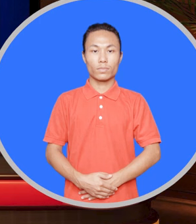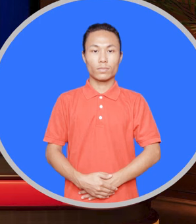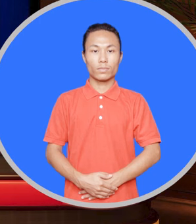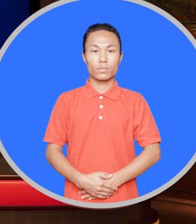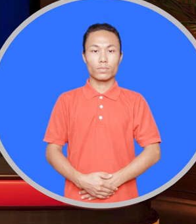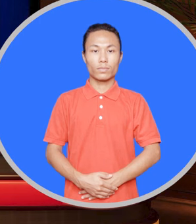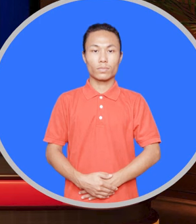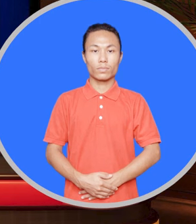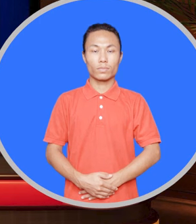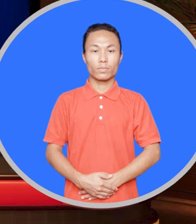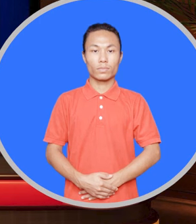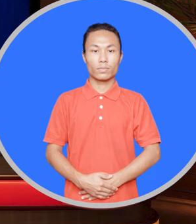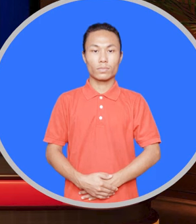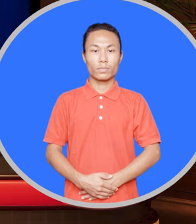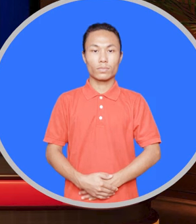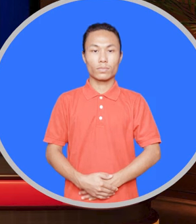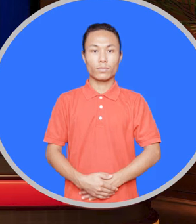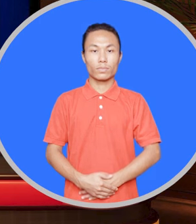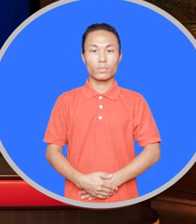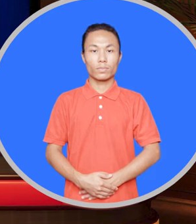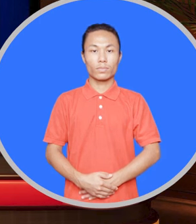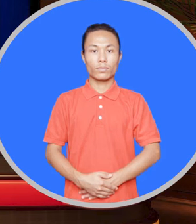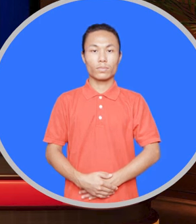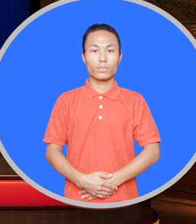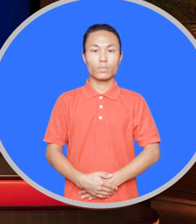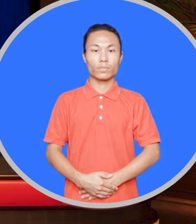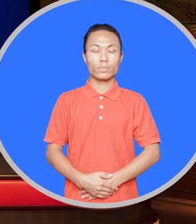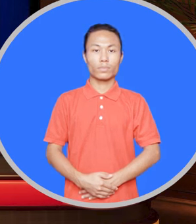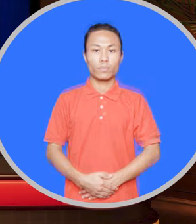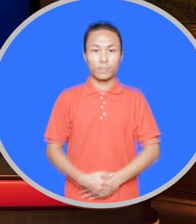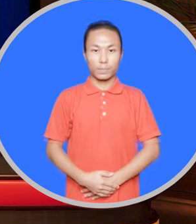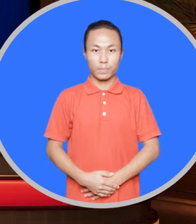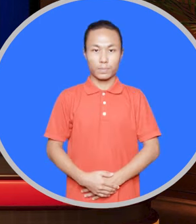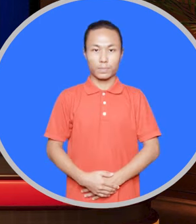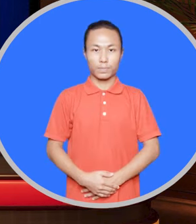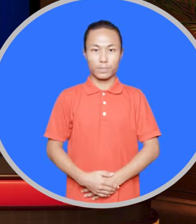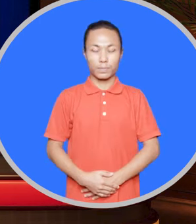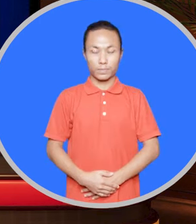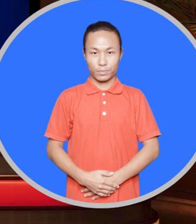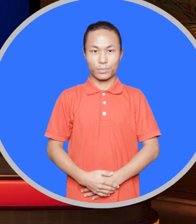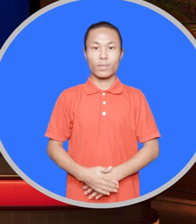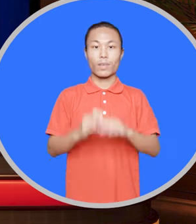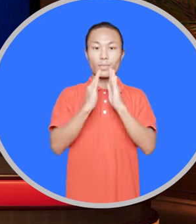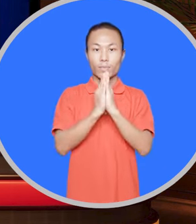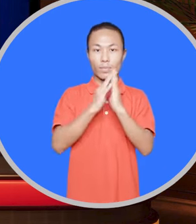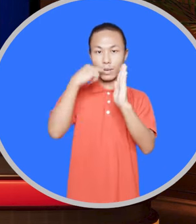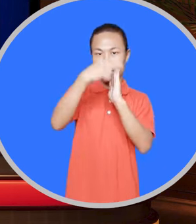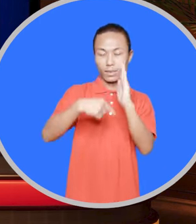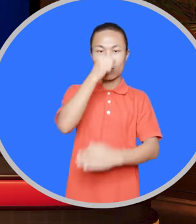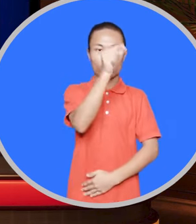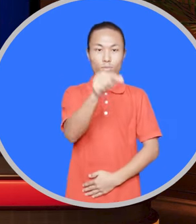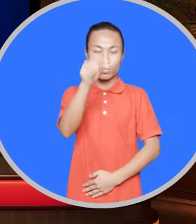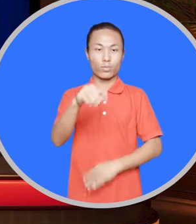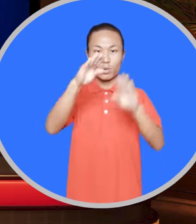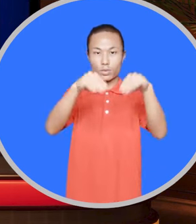သမ္မတဒေါက်တာလက်ရှိလာကဧပြီလ16ရက်အစိုးရအဖွဲ့အစည်းအဝေးမှာတိုက်တွန်းပြောကြားခဲ့ပါတယ်။မြန်မာစကားပုံတစ်ခုမှာခုတ်ရတခြားရှရာ